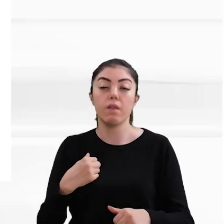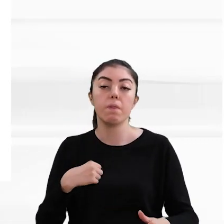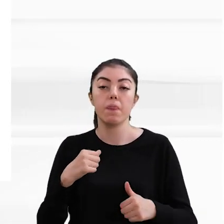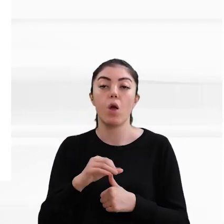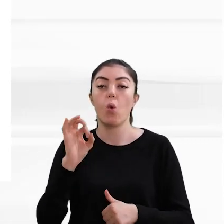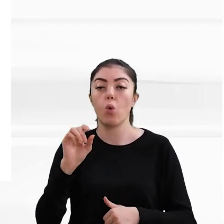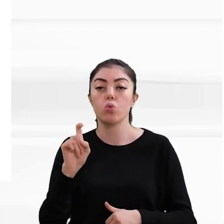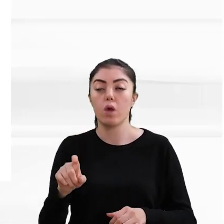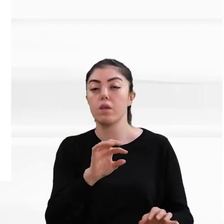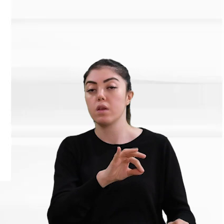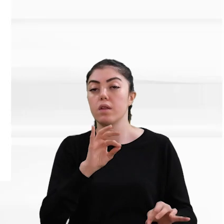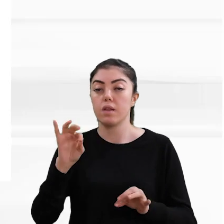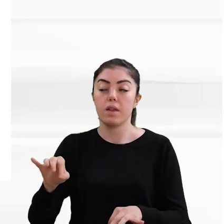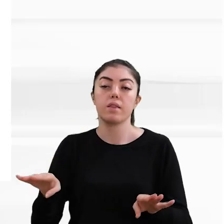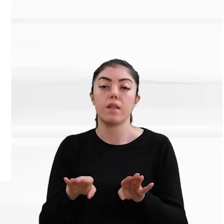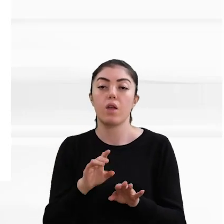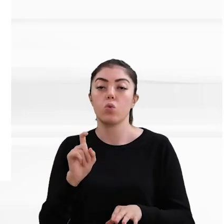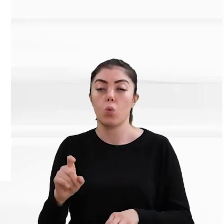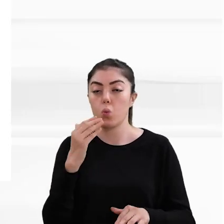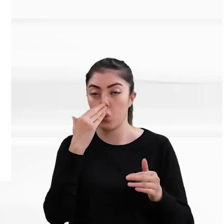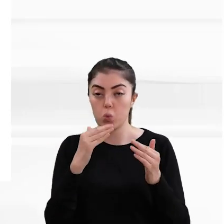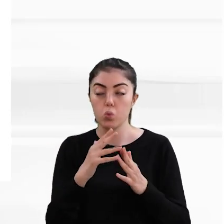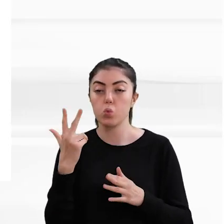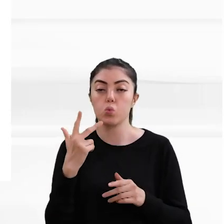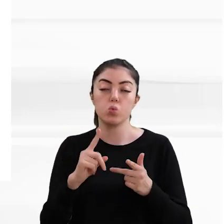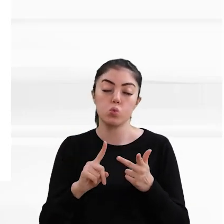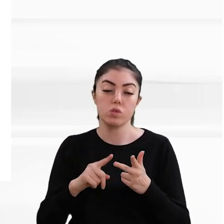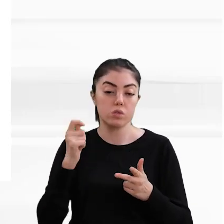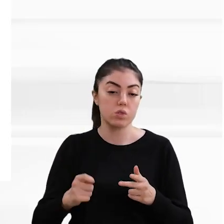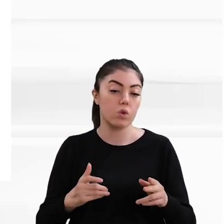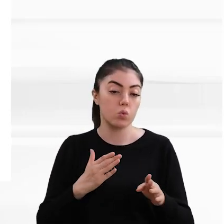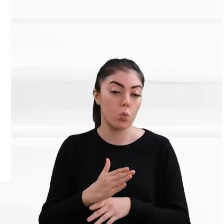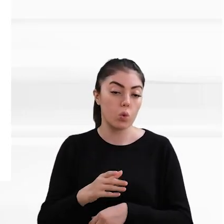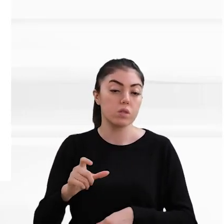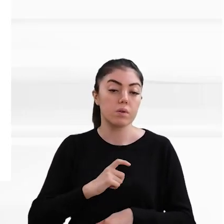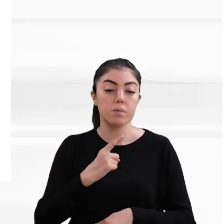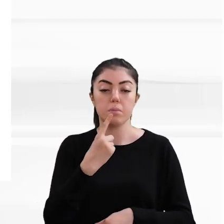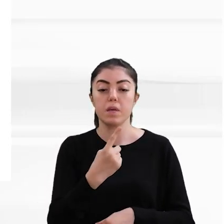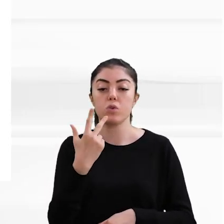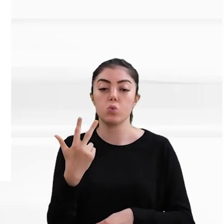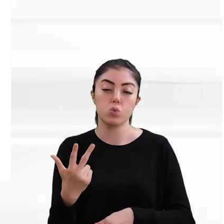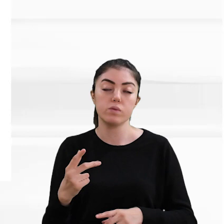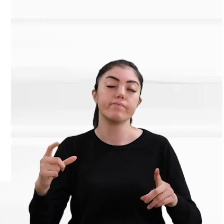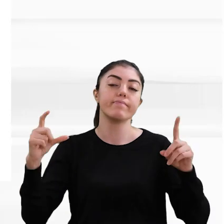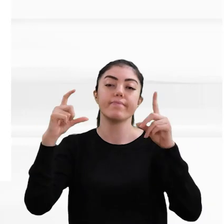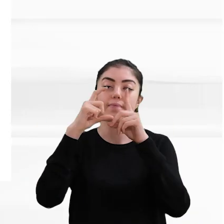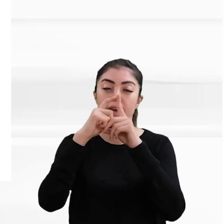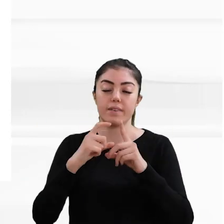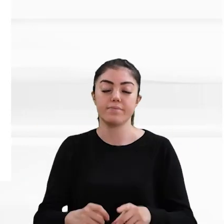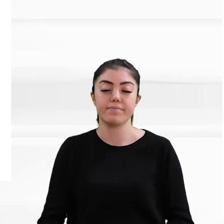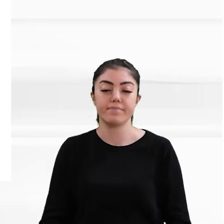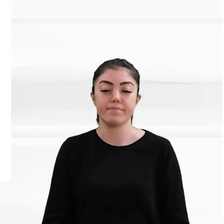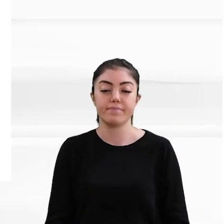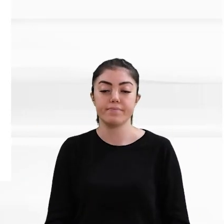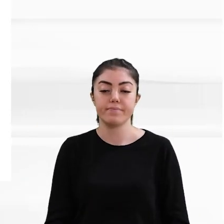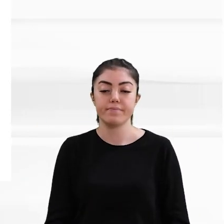geldi. 3 saniyede de tekrar O noktasına geldi. Yani denge noktasına geldi. Üçüncü yargımız doğrudur. Cevabımız 1 ve